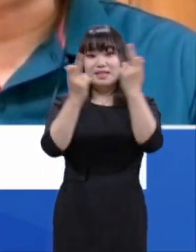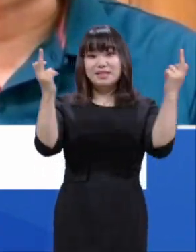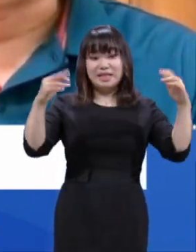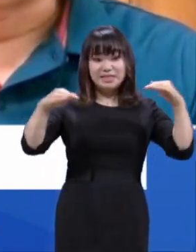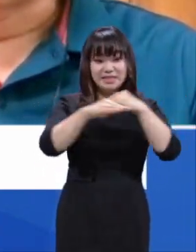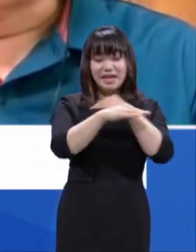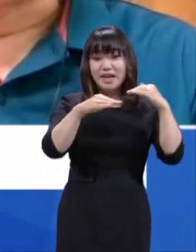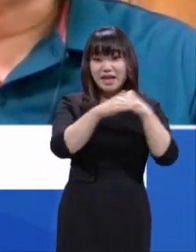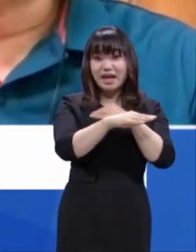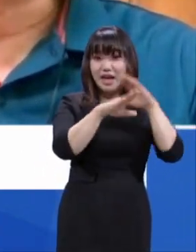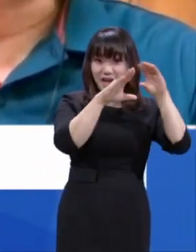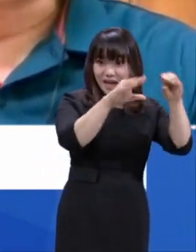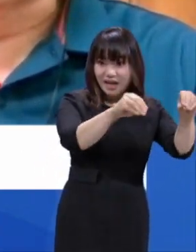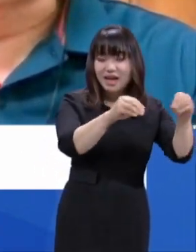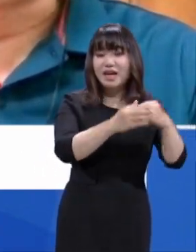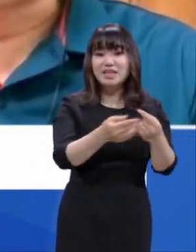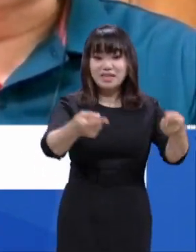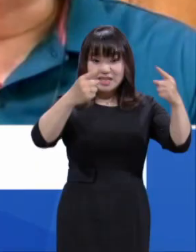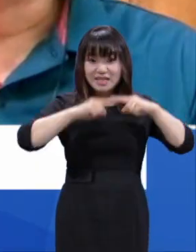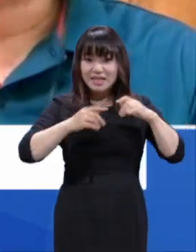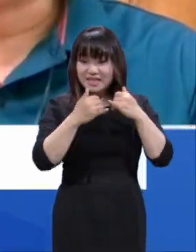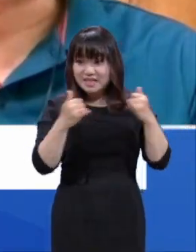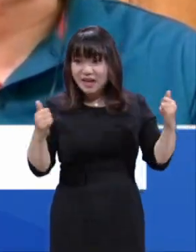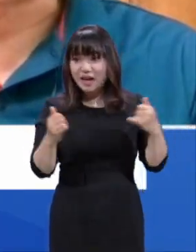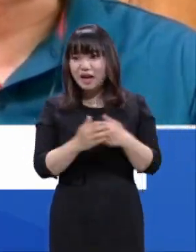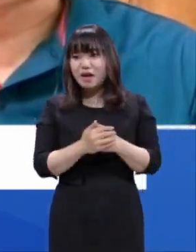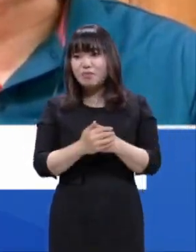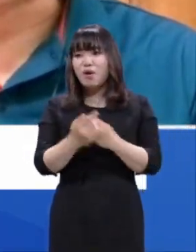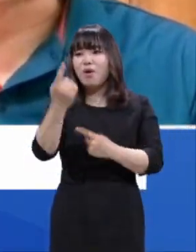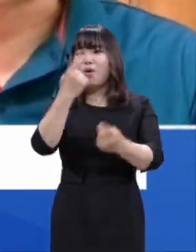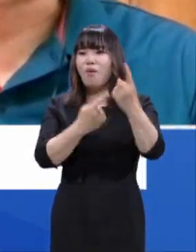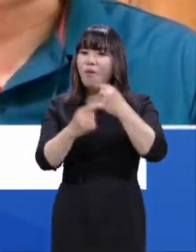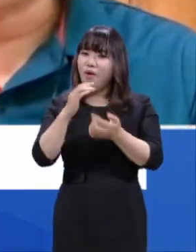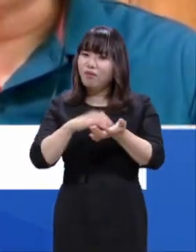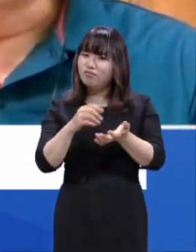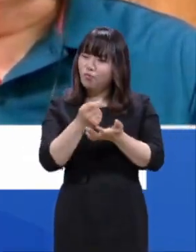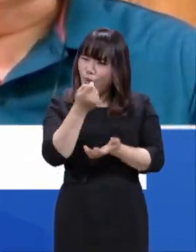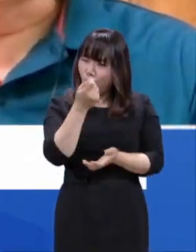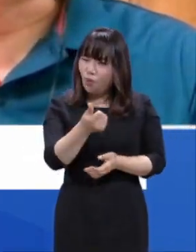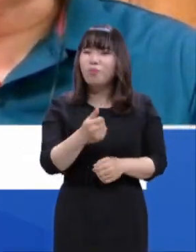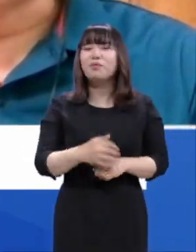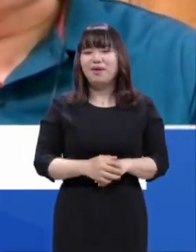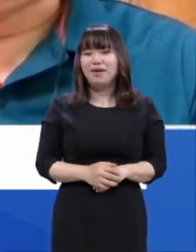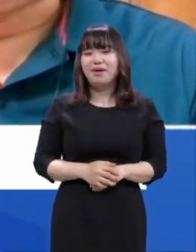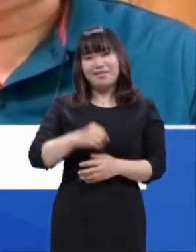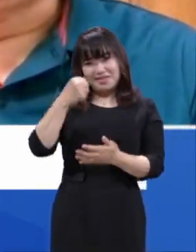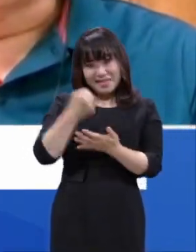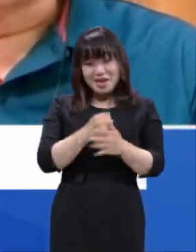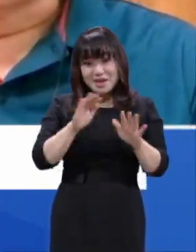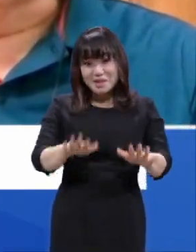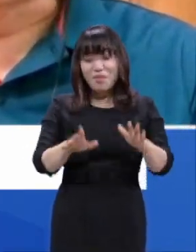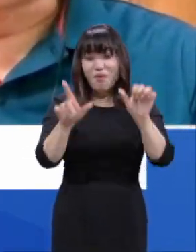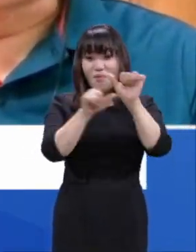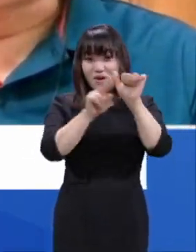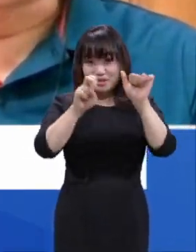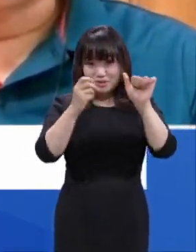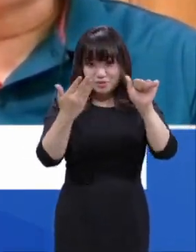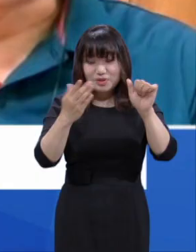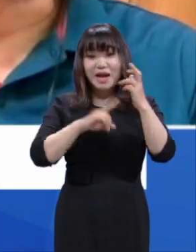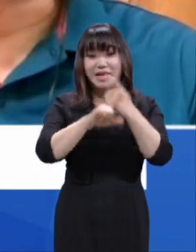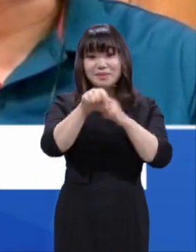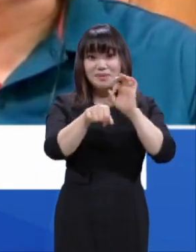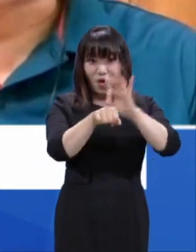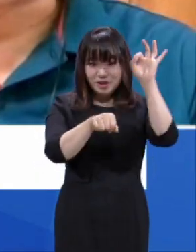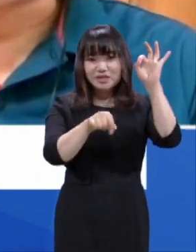거리 행사에 네, 참여하시는 주민분들이 생각보다는 많지 않으셨거든요. 네, 이번 29일 날 네, 오전